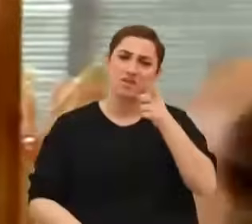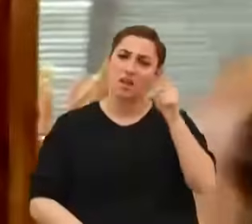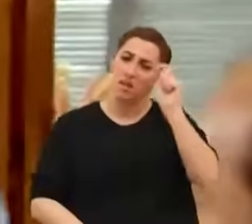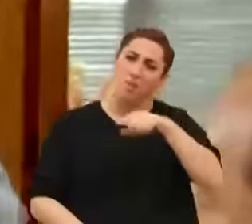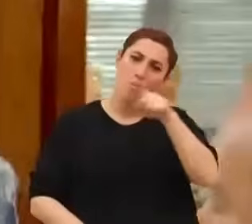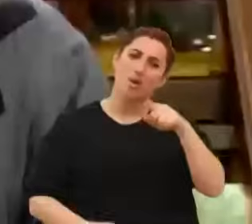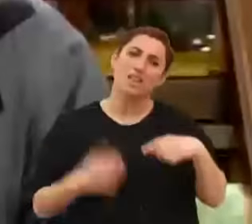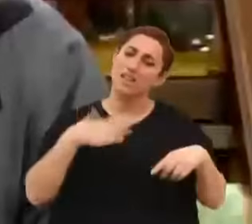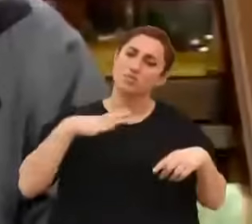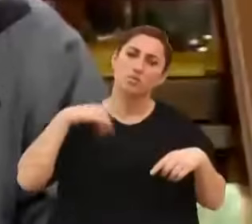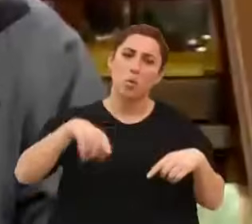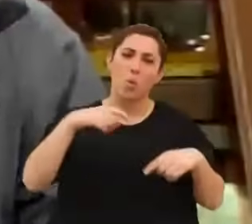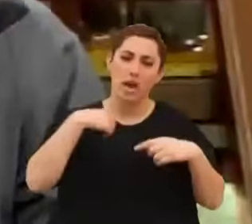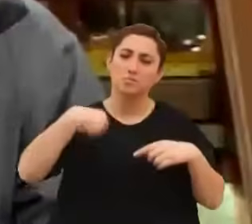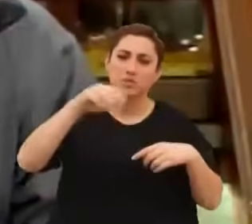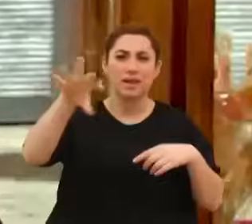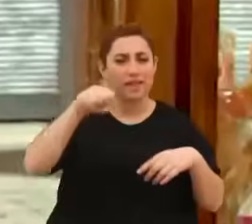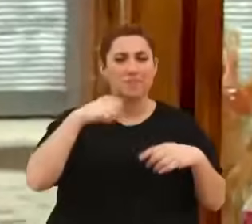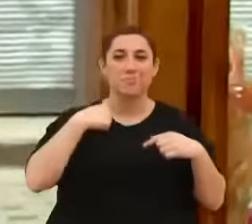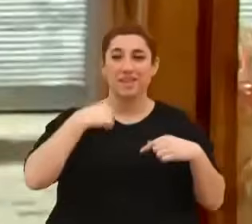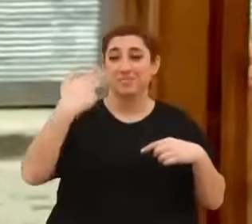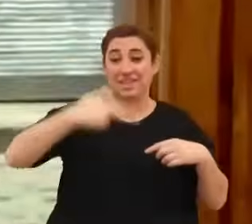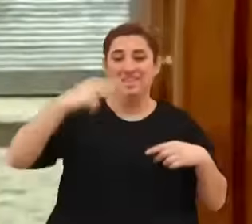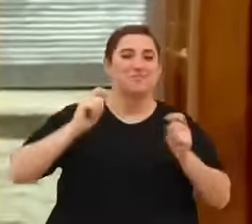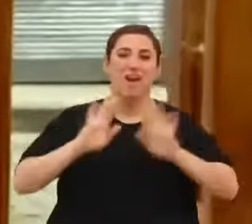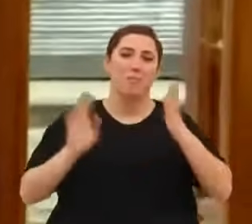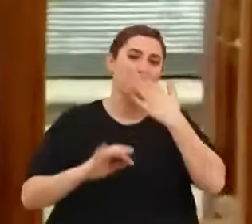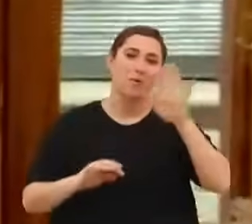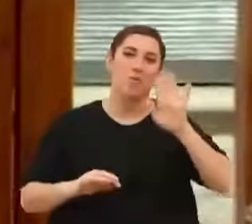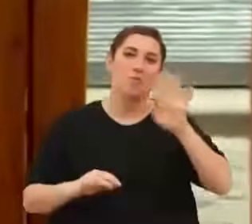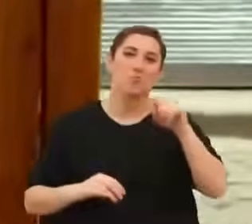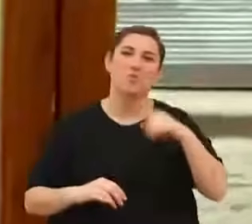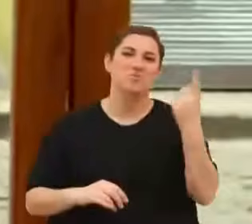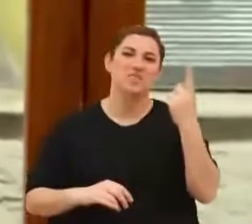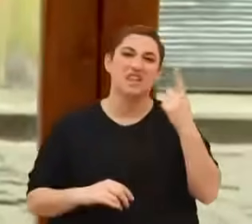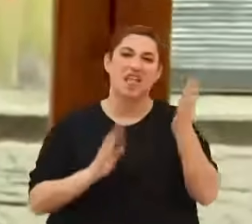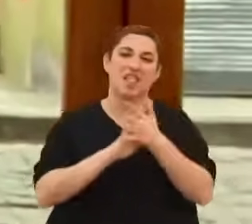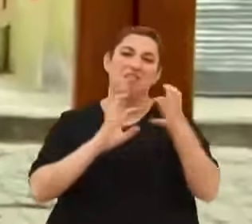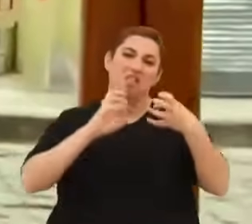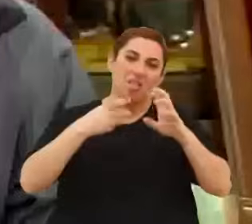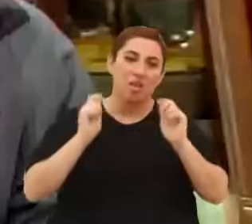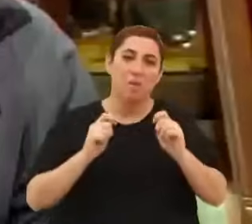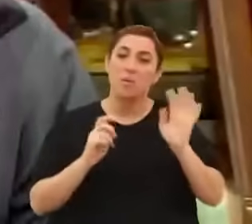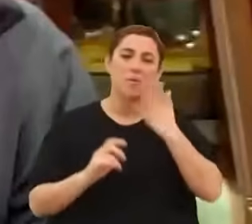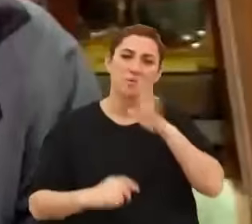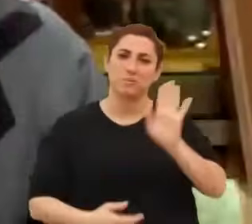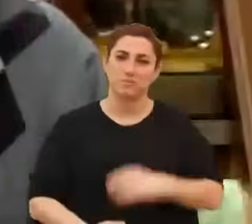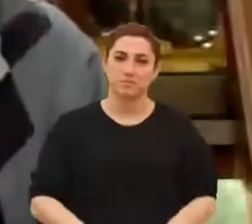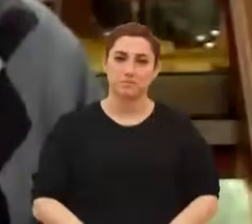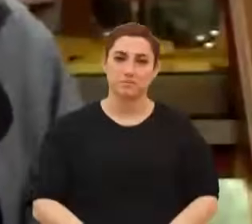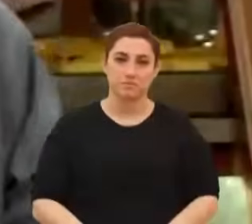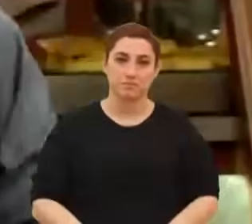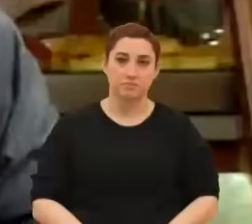yap öyle ne istersen, ben onları alırım ama beni yapma. Demem yok. Olurum bir şey böyle egri bugri, yok demem.